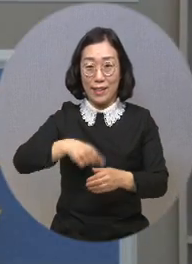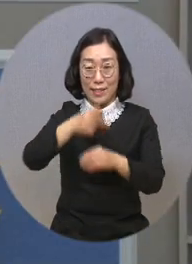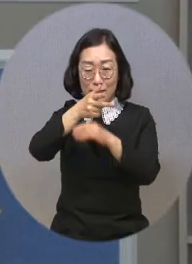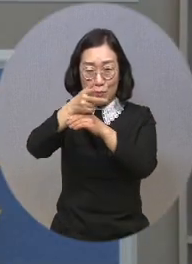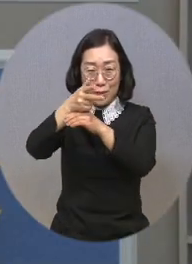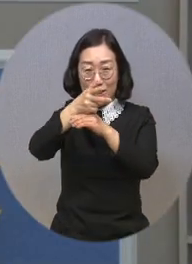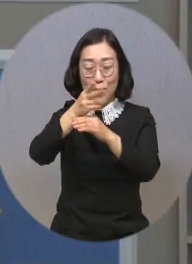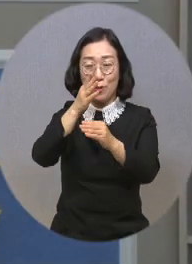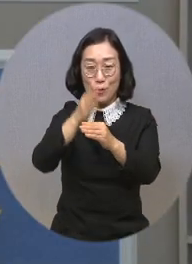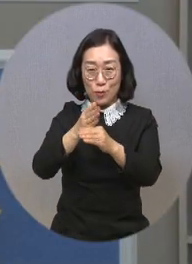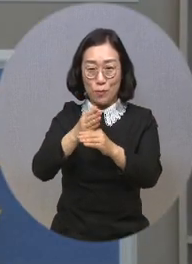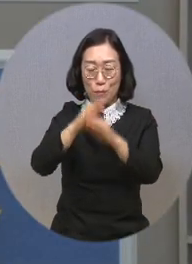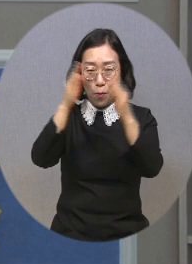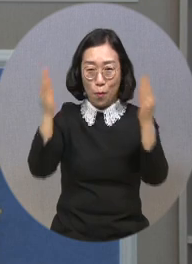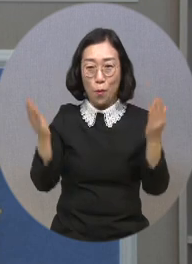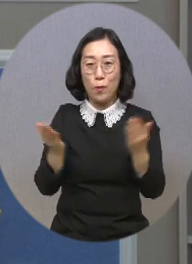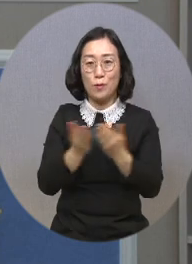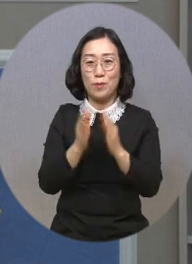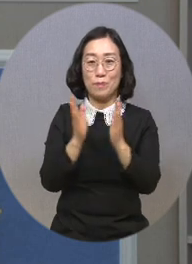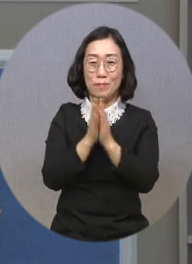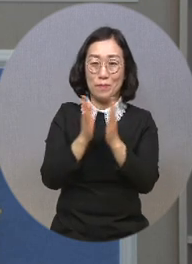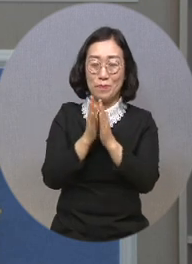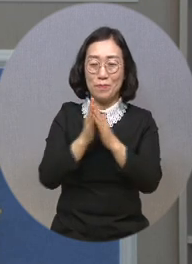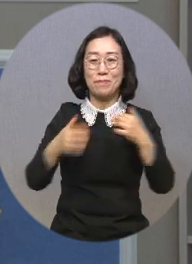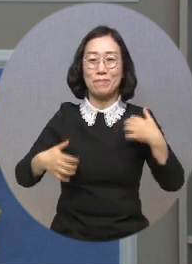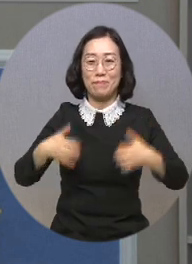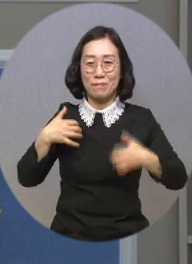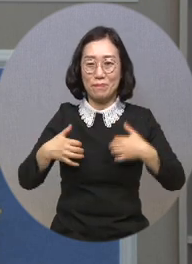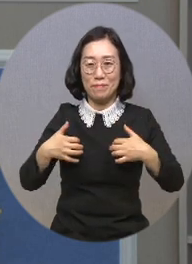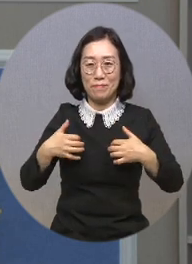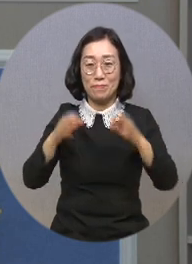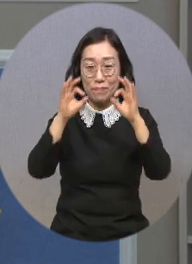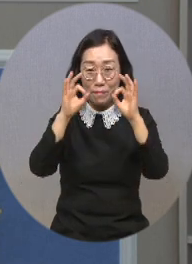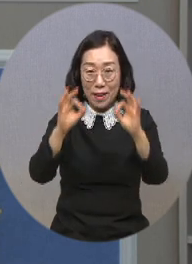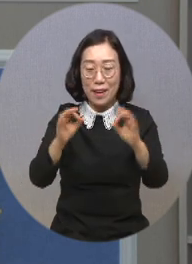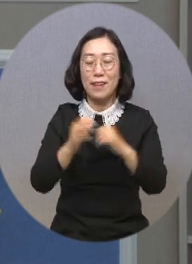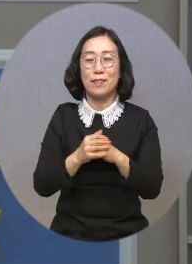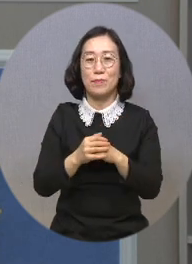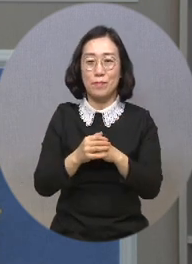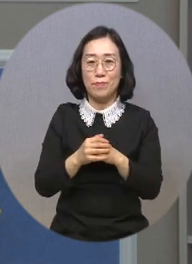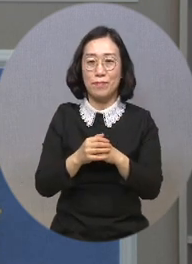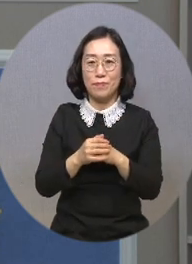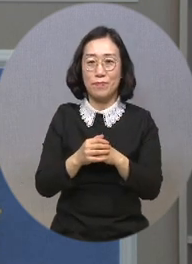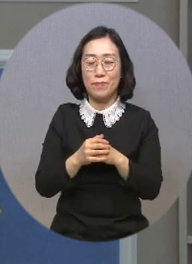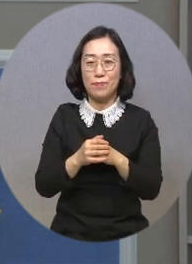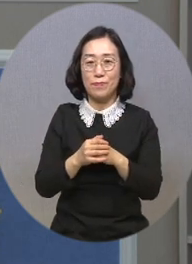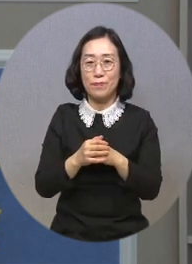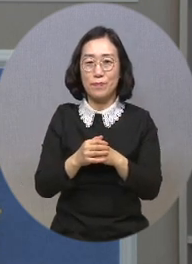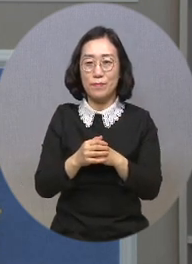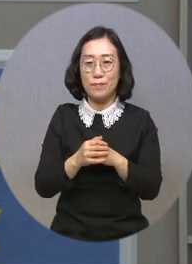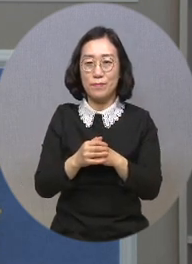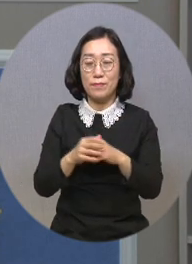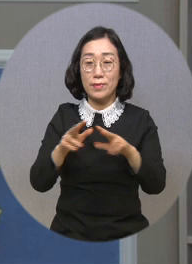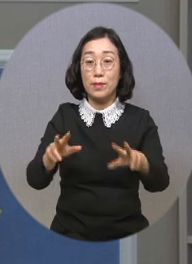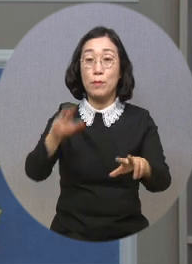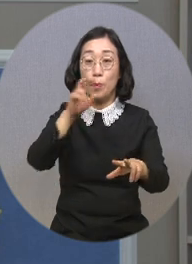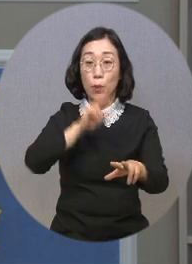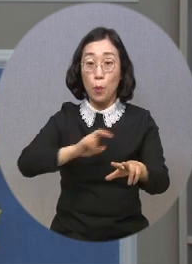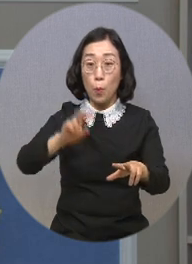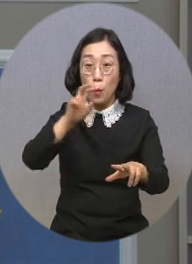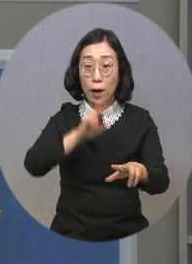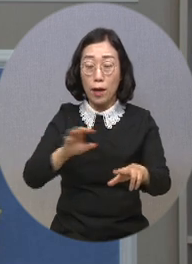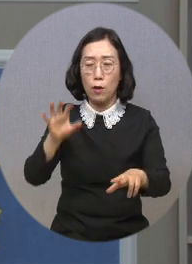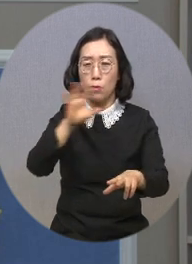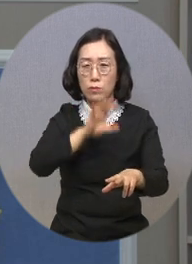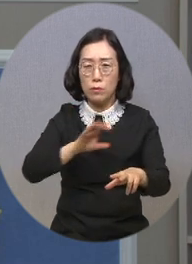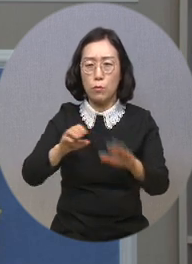우리 네. 식구들도 전부 다 즐거워서 박수를 네. 많이 쳤는데요. 감사합니다. 네. 네. 지금 노래 연습